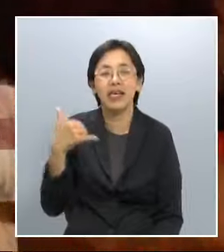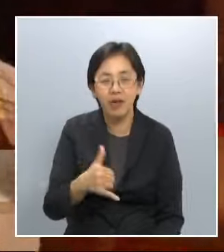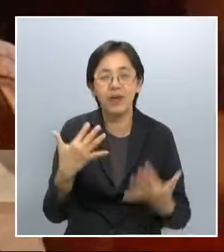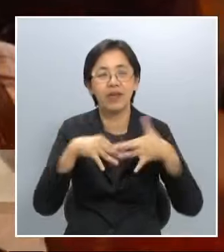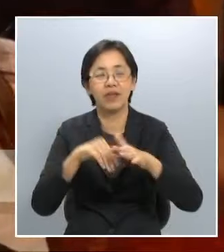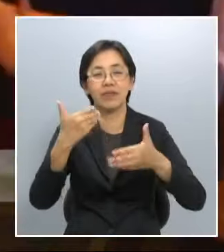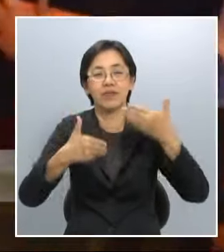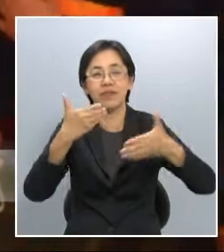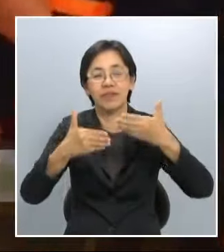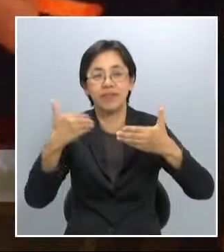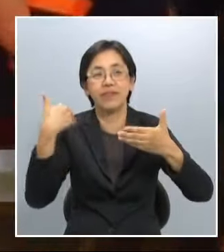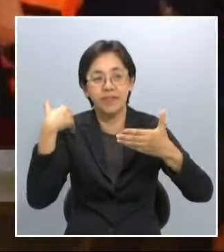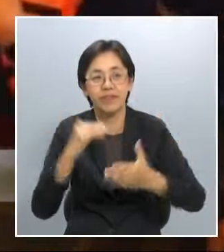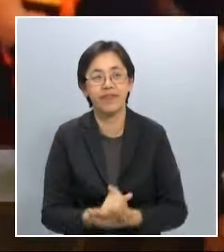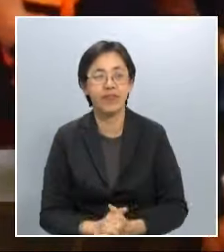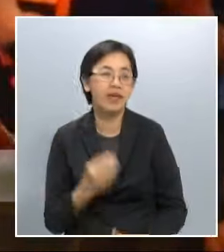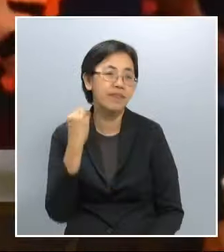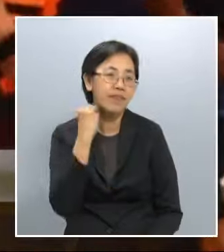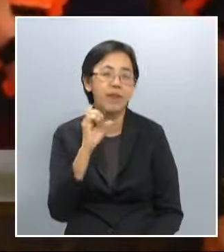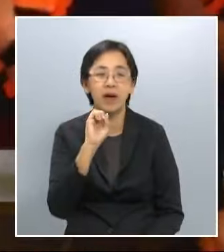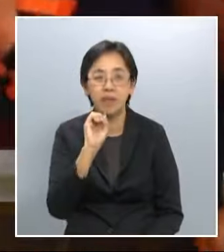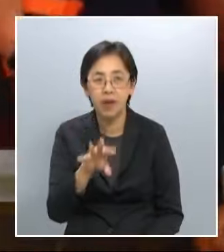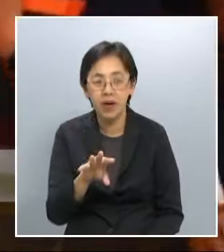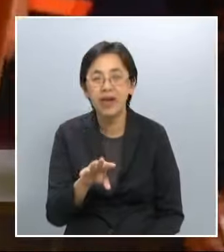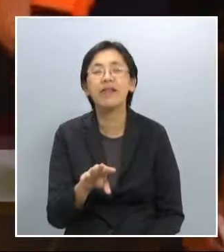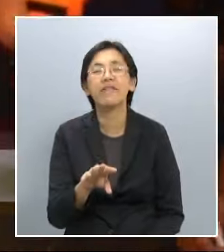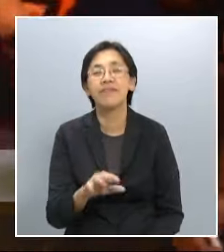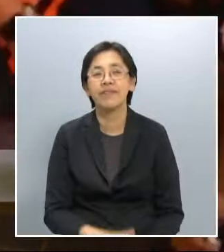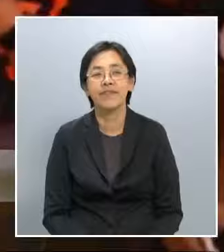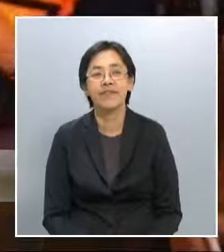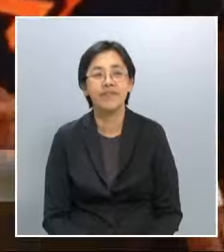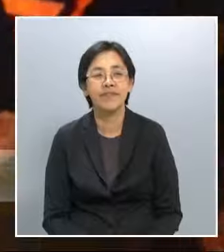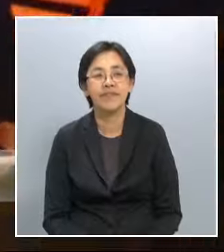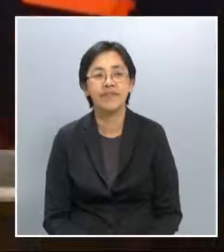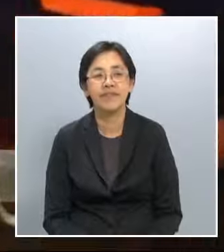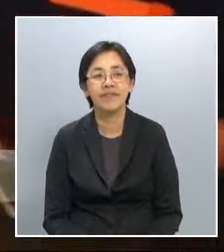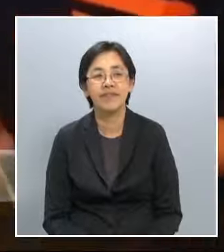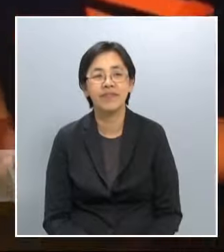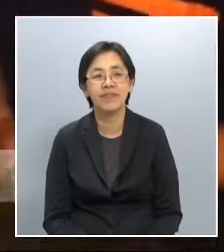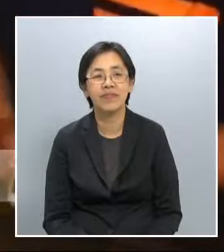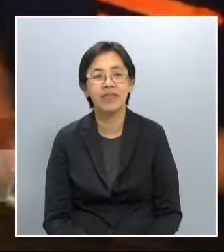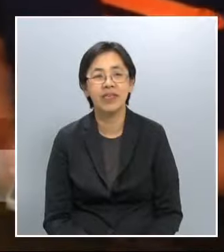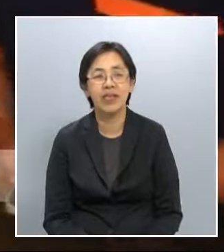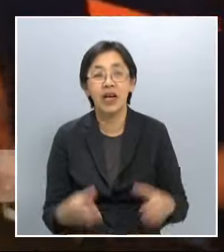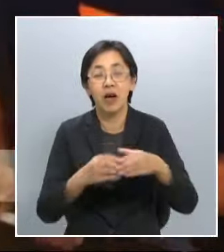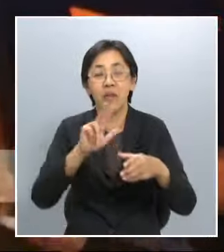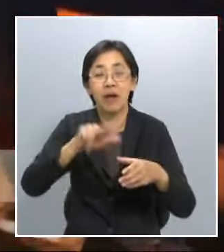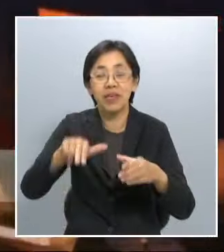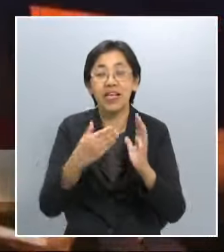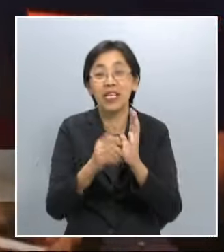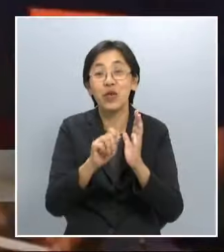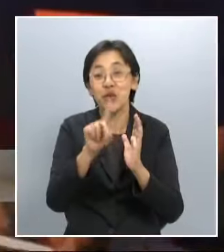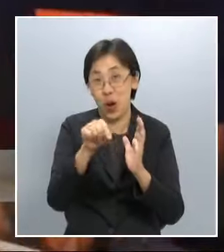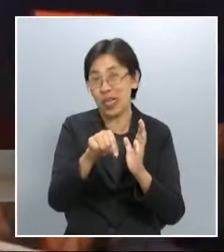เจ้าตัวบอดนะครับท่านผู้ชมเขามีเสียงบอกเหมือนมาตีเมืองหลวงของพรรคเพื่อไทยอุดรธานี